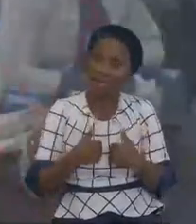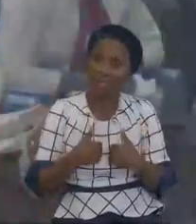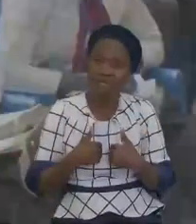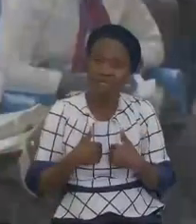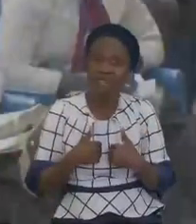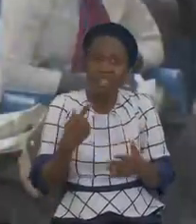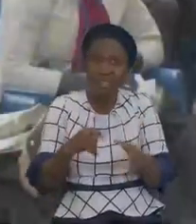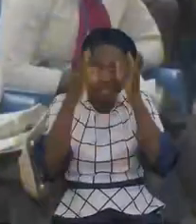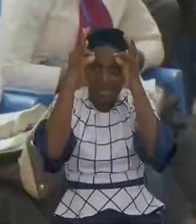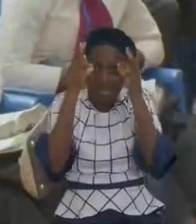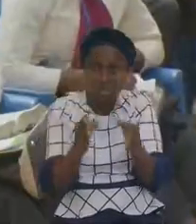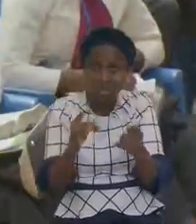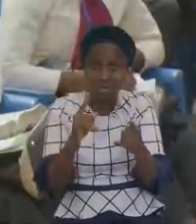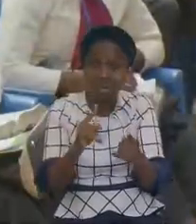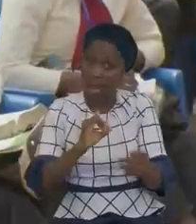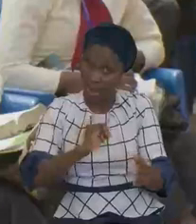là-bas.